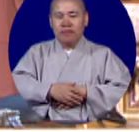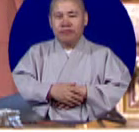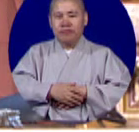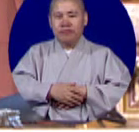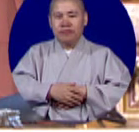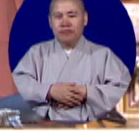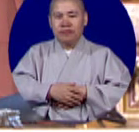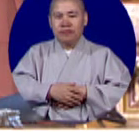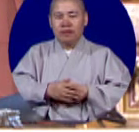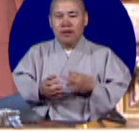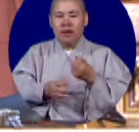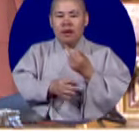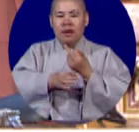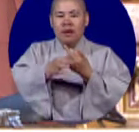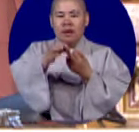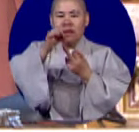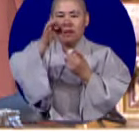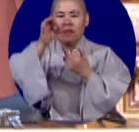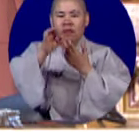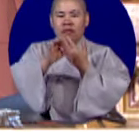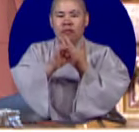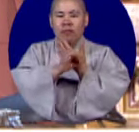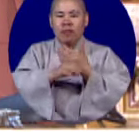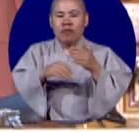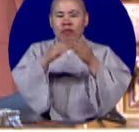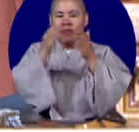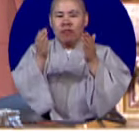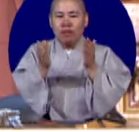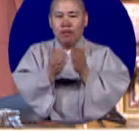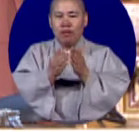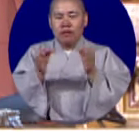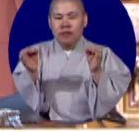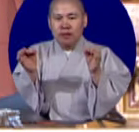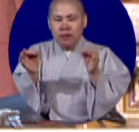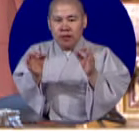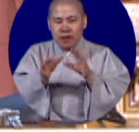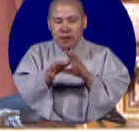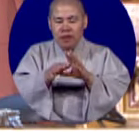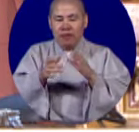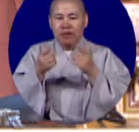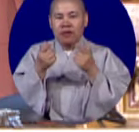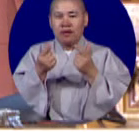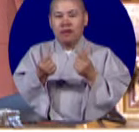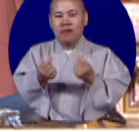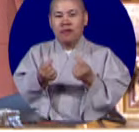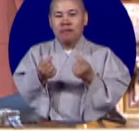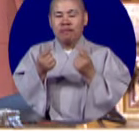일출소진이라 해만 출현하면 다 녹아서 없어지는 것과 같다.